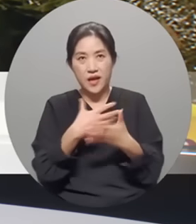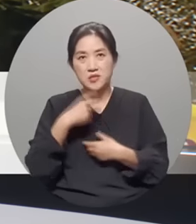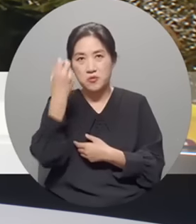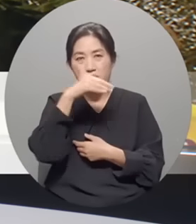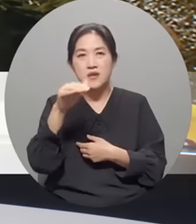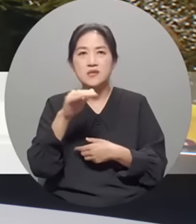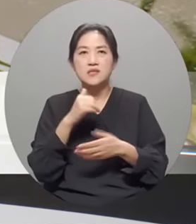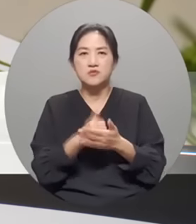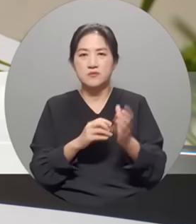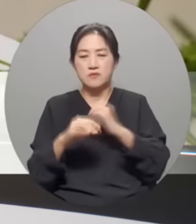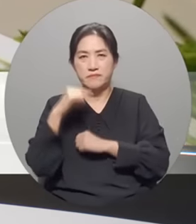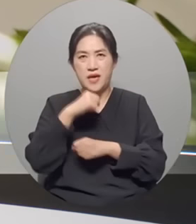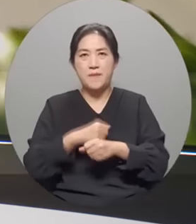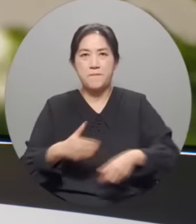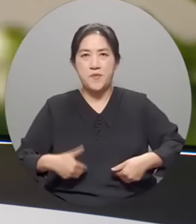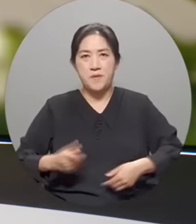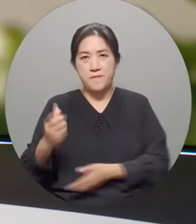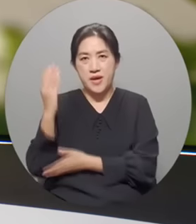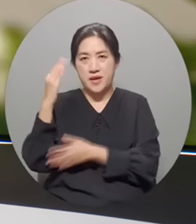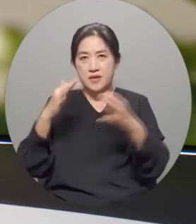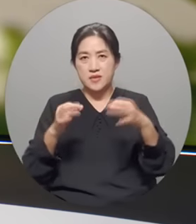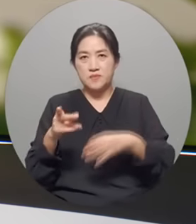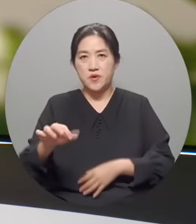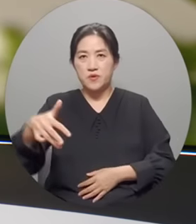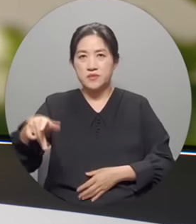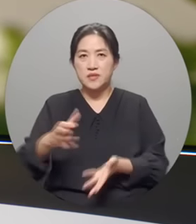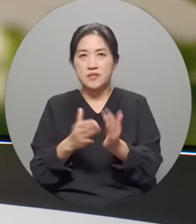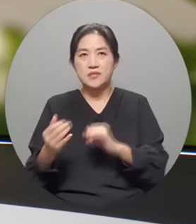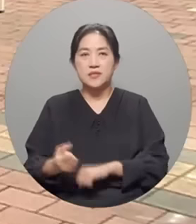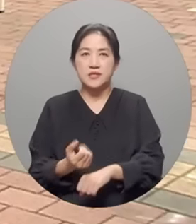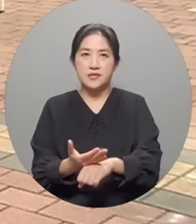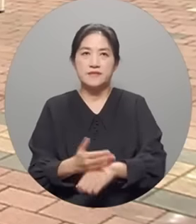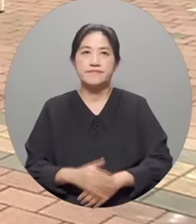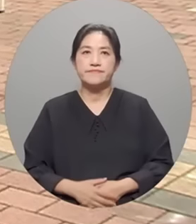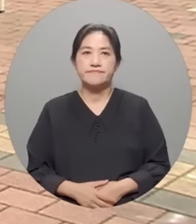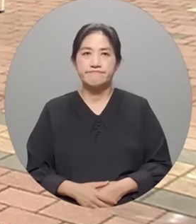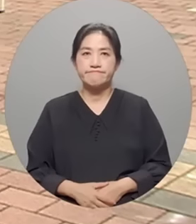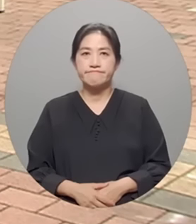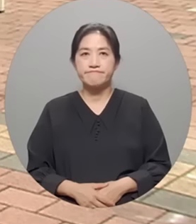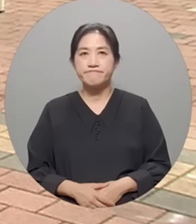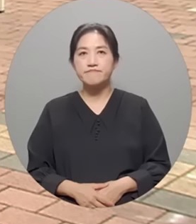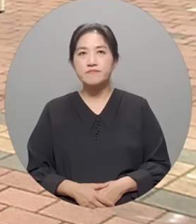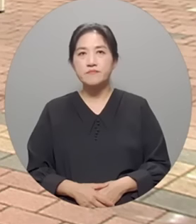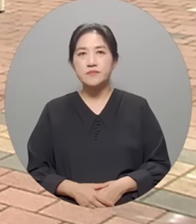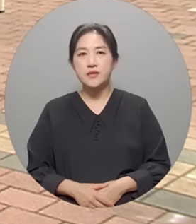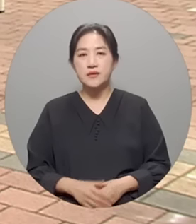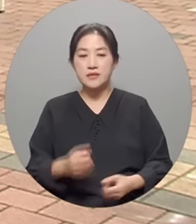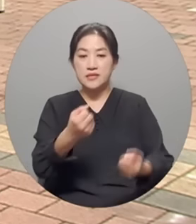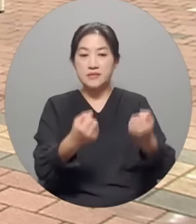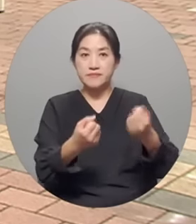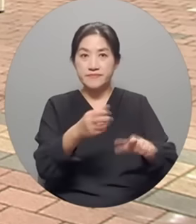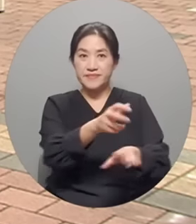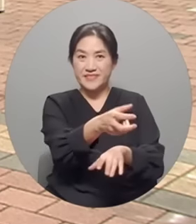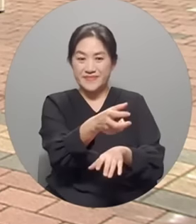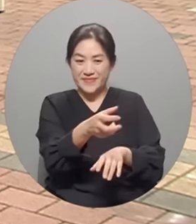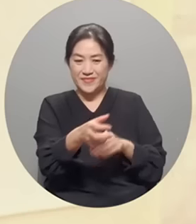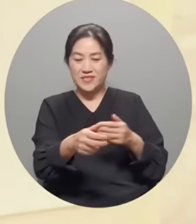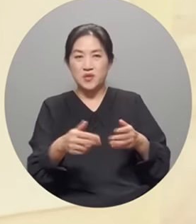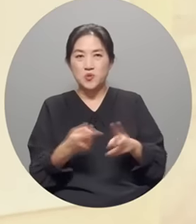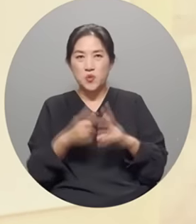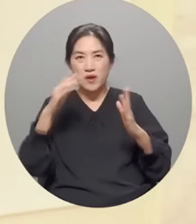지적도 나오고 있습니다. 김영창 기자입니다. 후진하는 폐기물 수거 차량에 치여